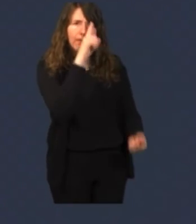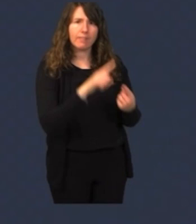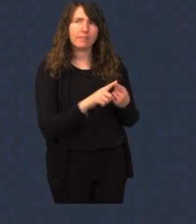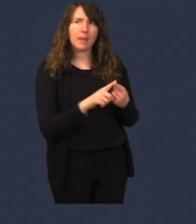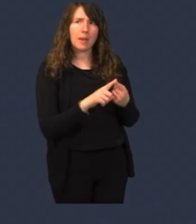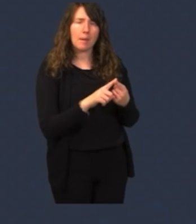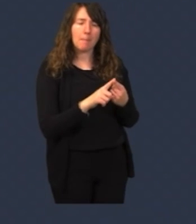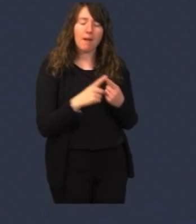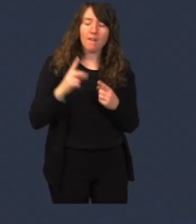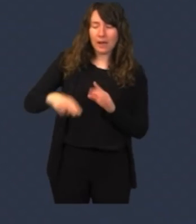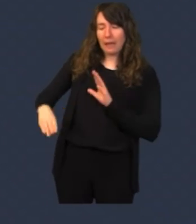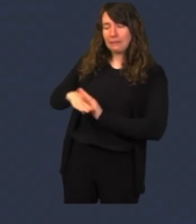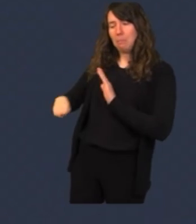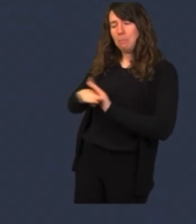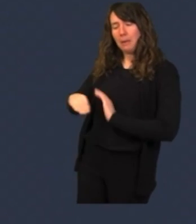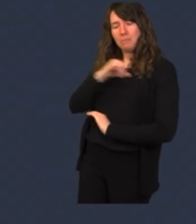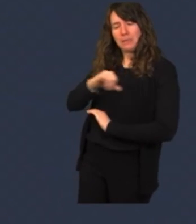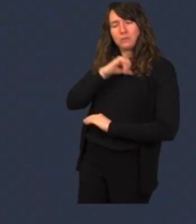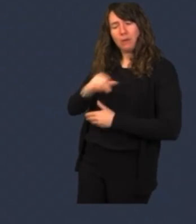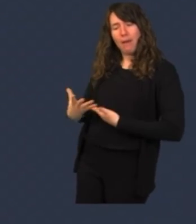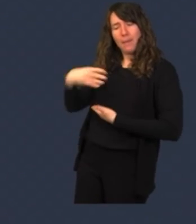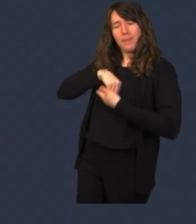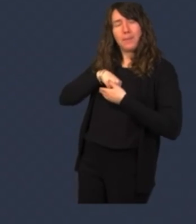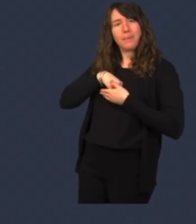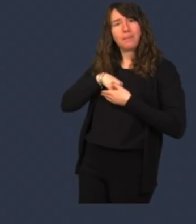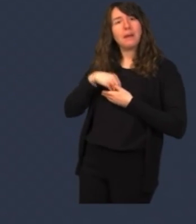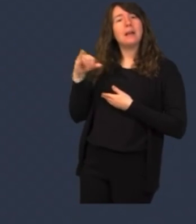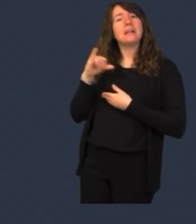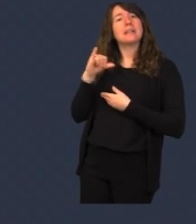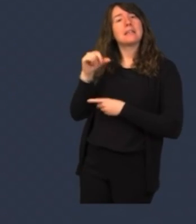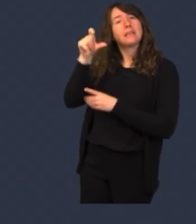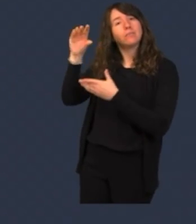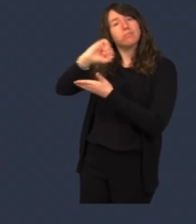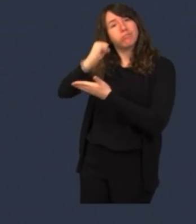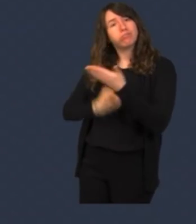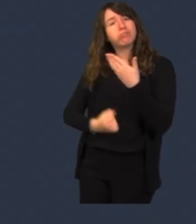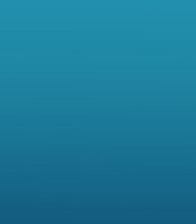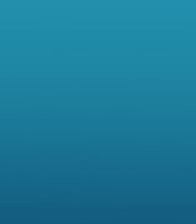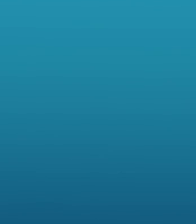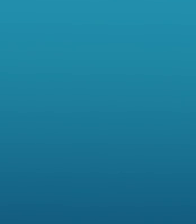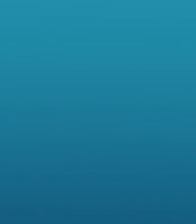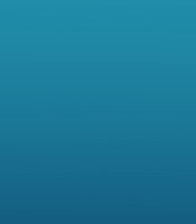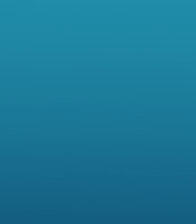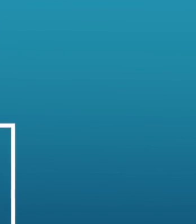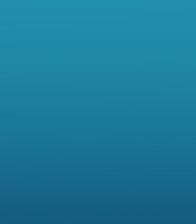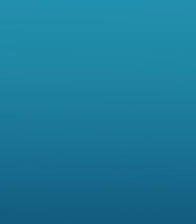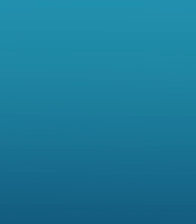le mal radical, qui était une des questions posées par Paul Valéry. Et c'est très juste dans votre intervention.